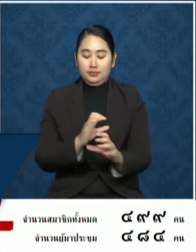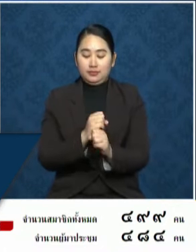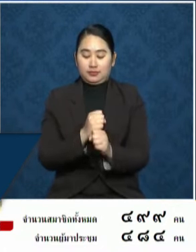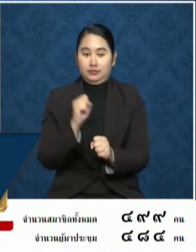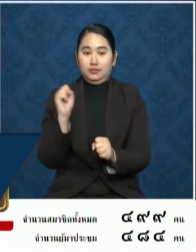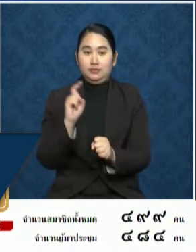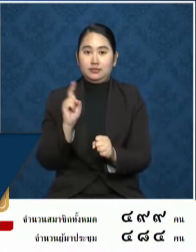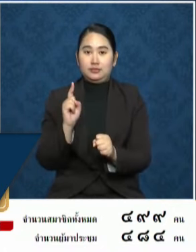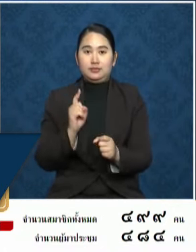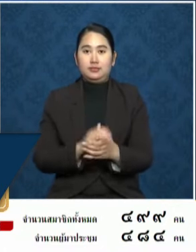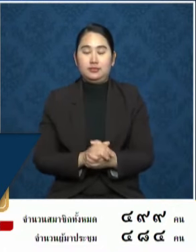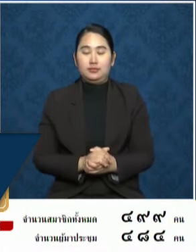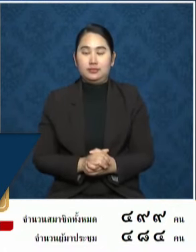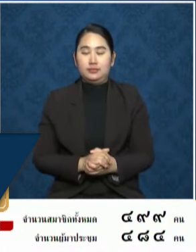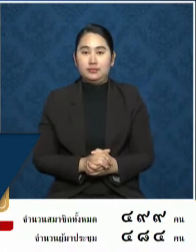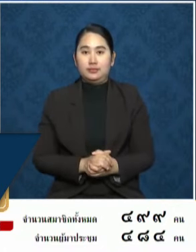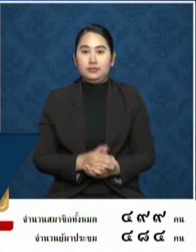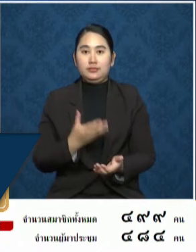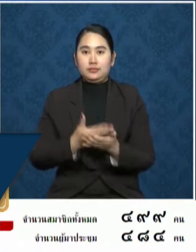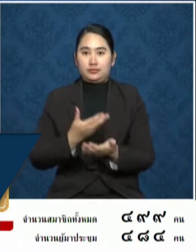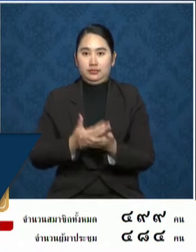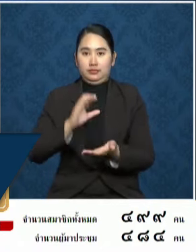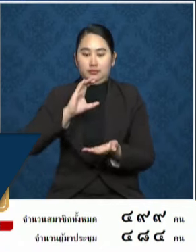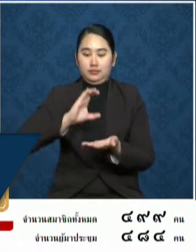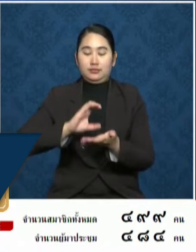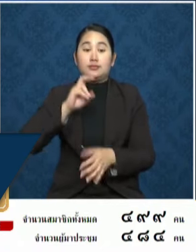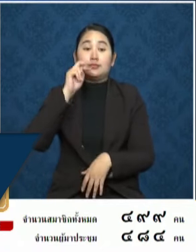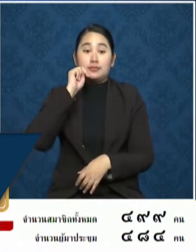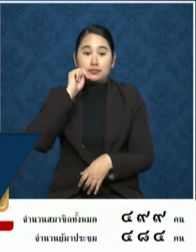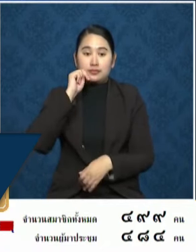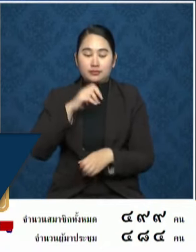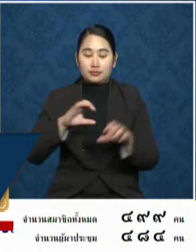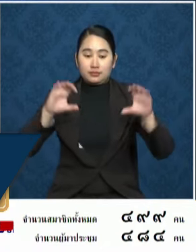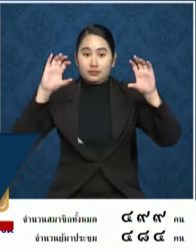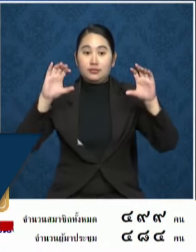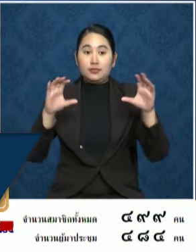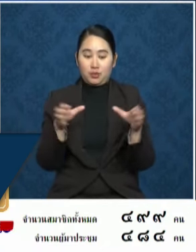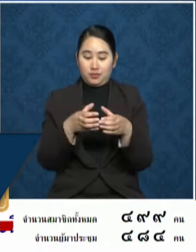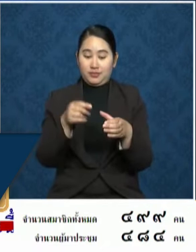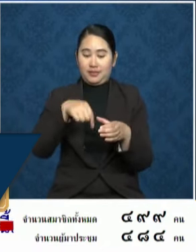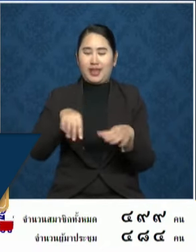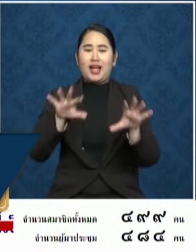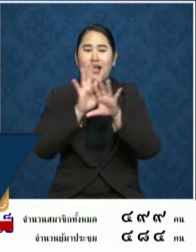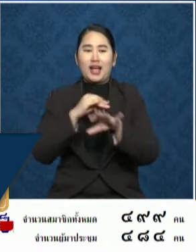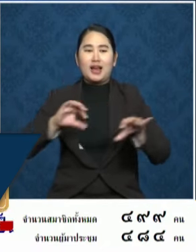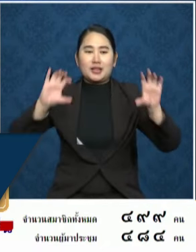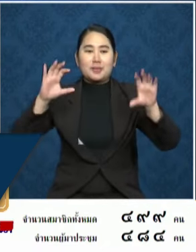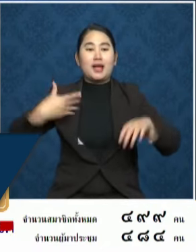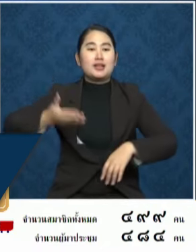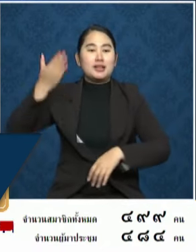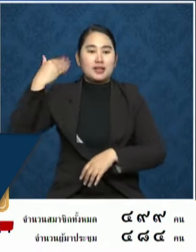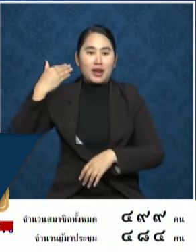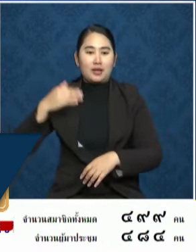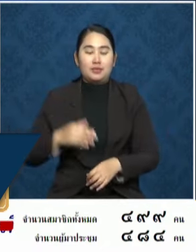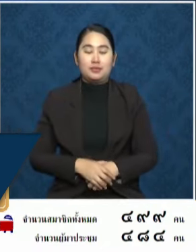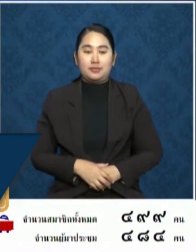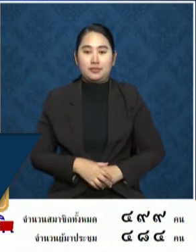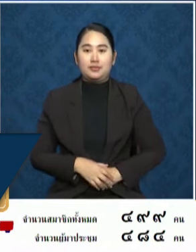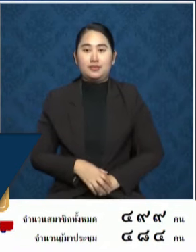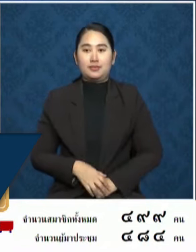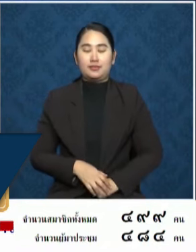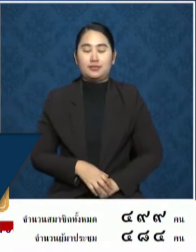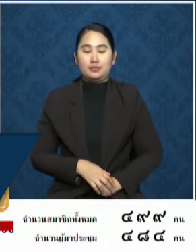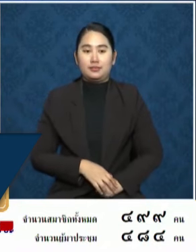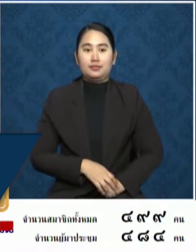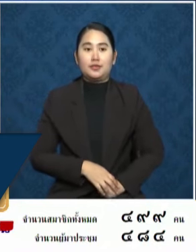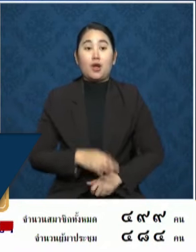ประเด็นนี้คือการตั้งงบน้ำเพื่อการเกษตรของรัฐบาลนี้ยังเหมือนรัฐบาลที่ผ่านมาอย่างที่คุณพี่ทาลิ้มเจริญรัตนะครับอดีต